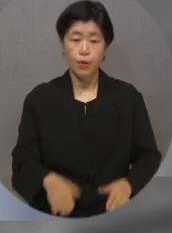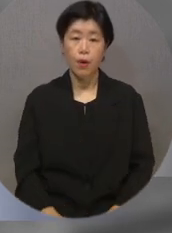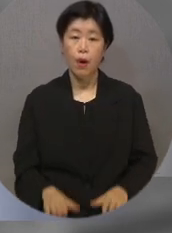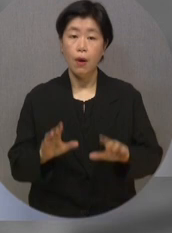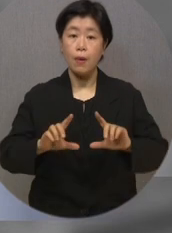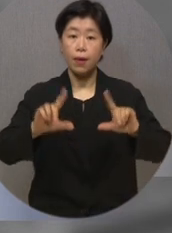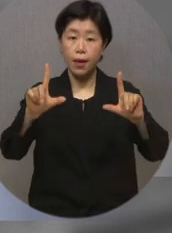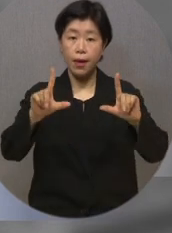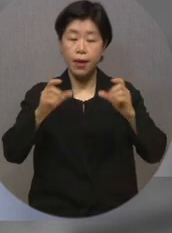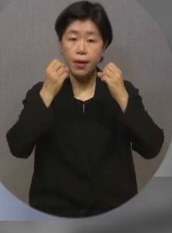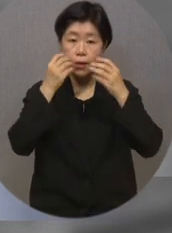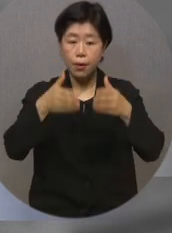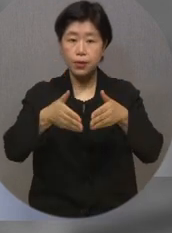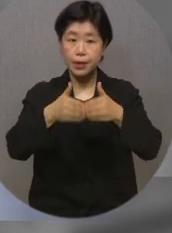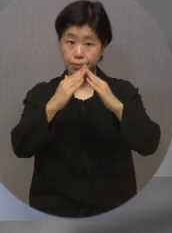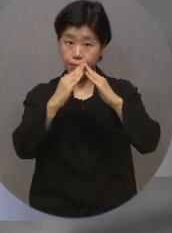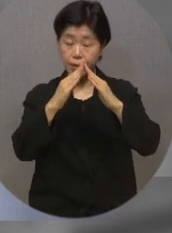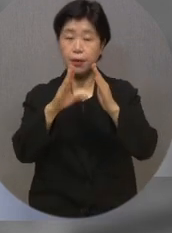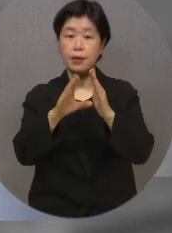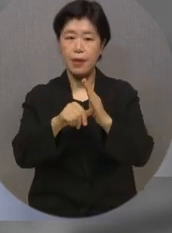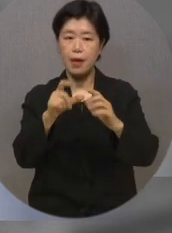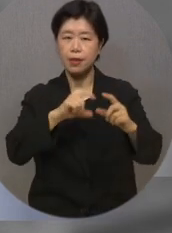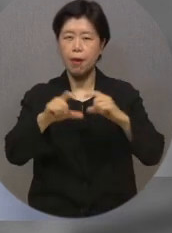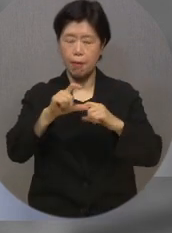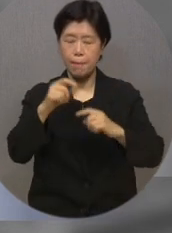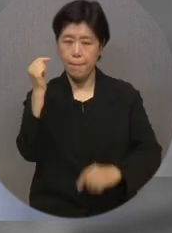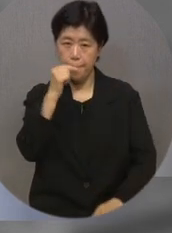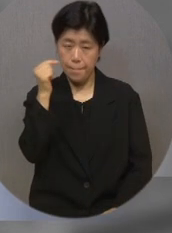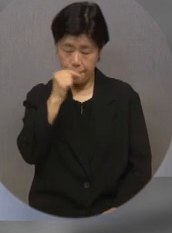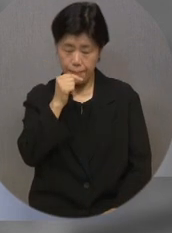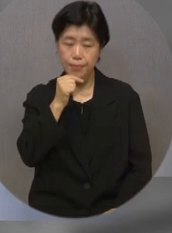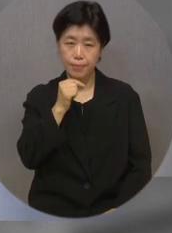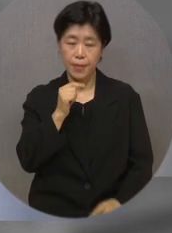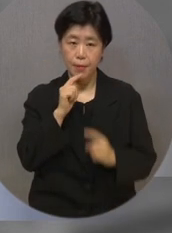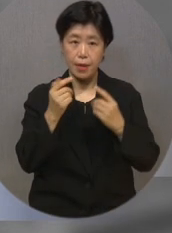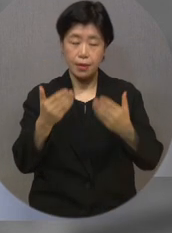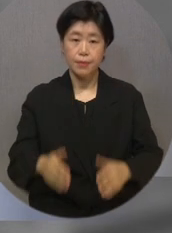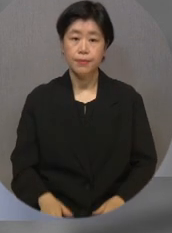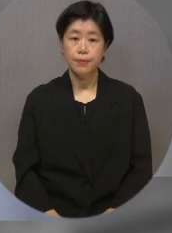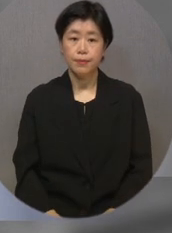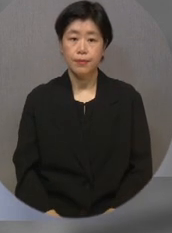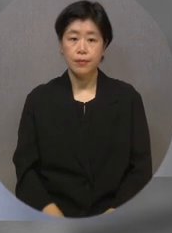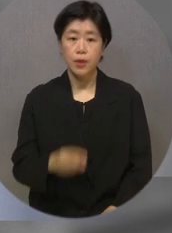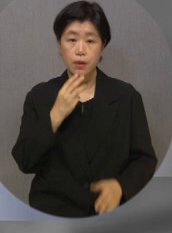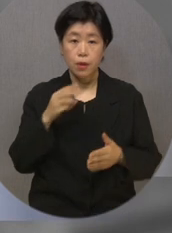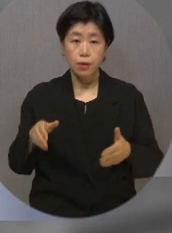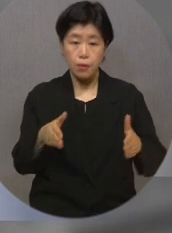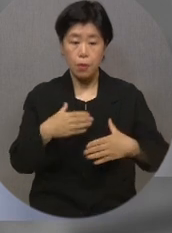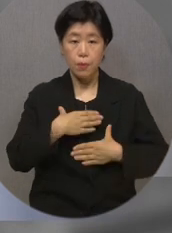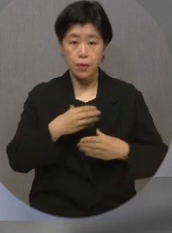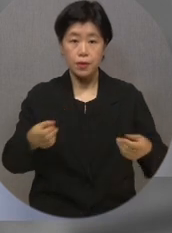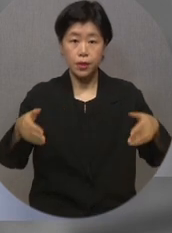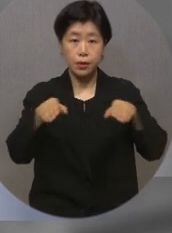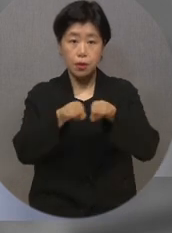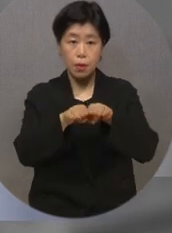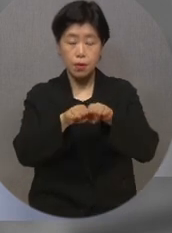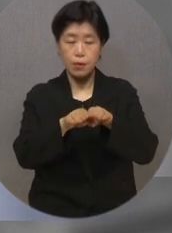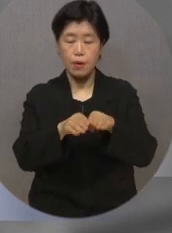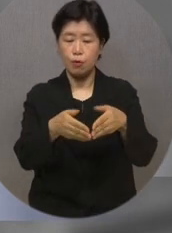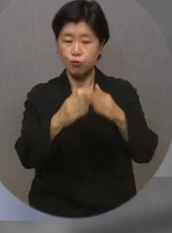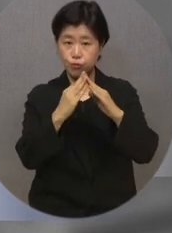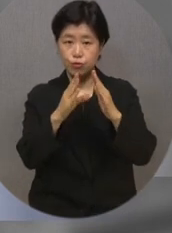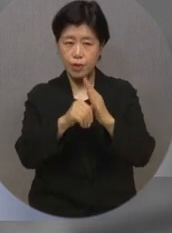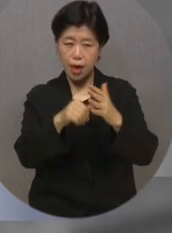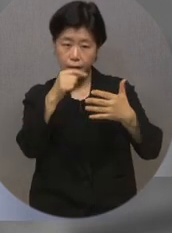편의시설 설치에도 유의할 것을 각 시군의 지시했습니다 아울러 경기도는 편의시설 설치 기준에 관한 내용을